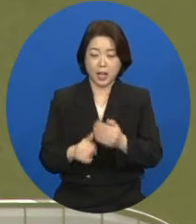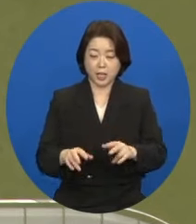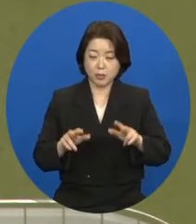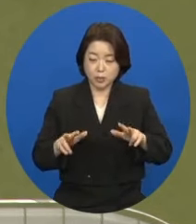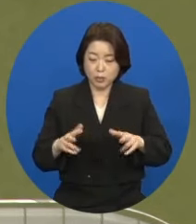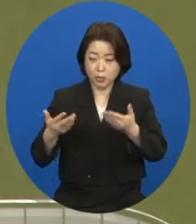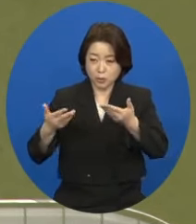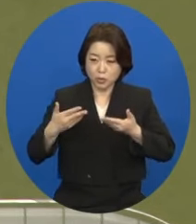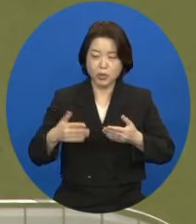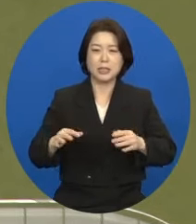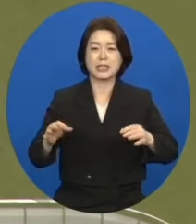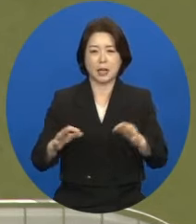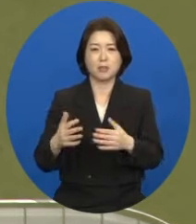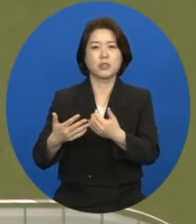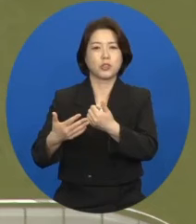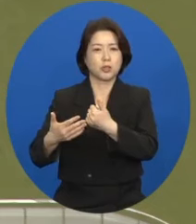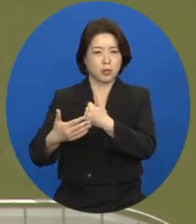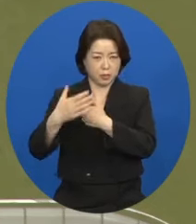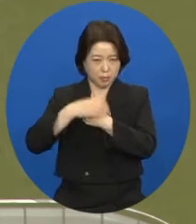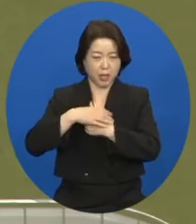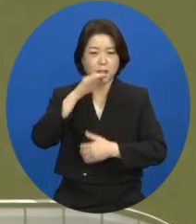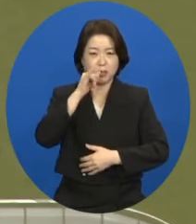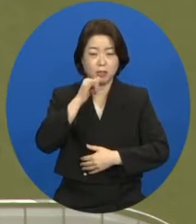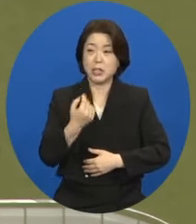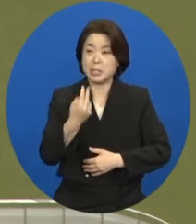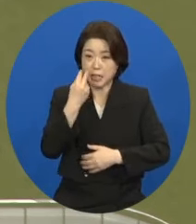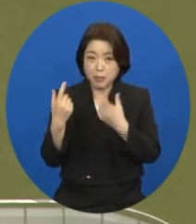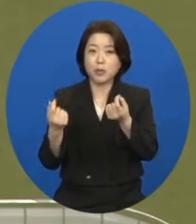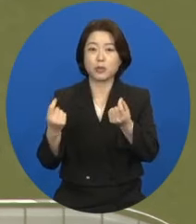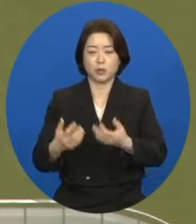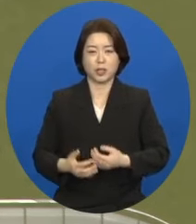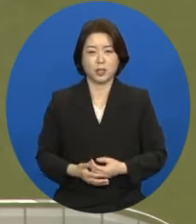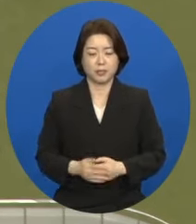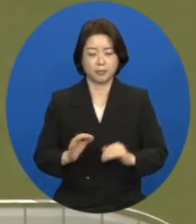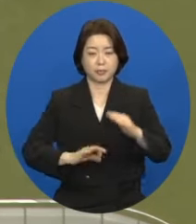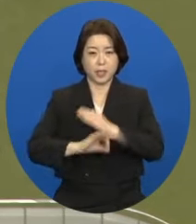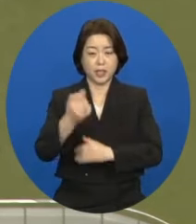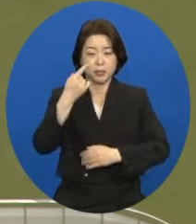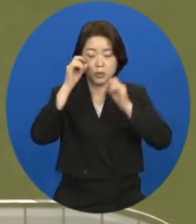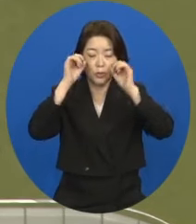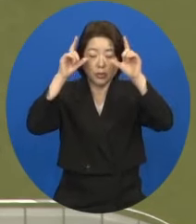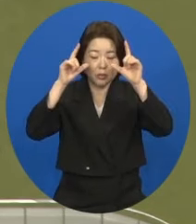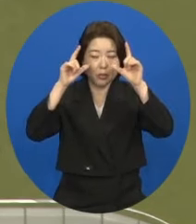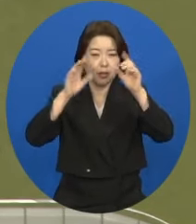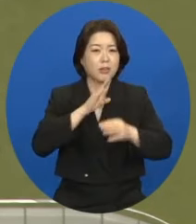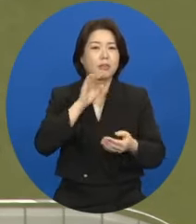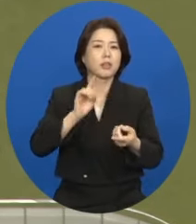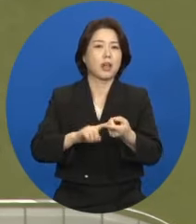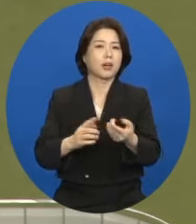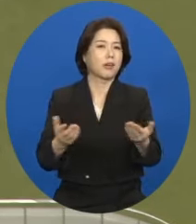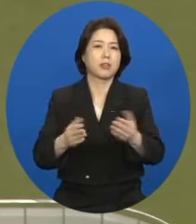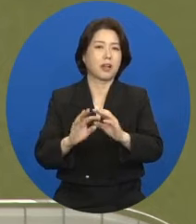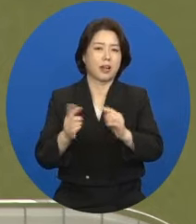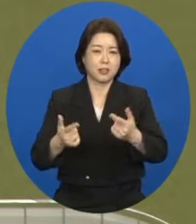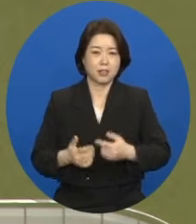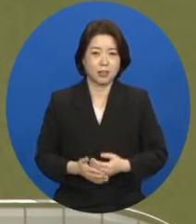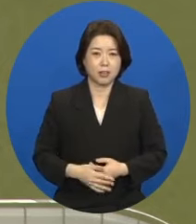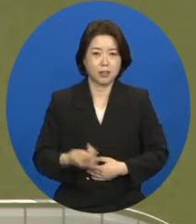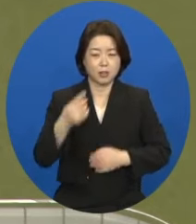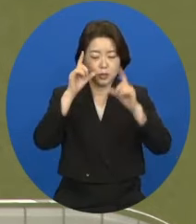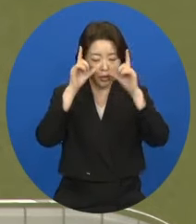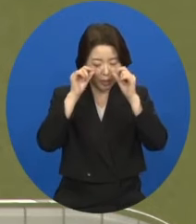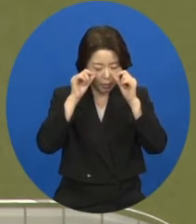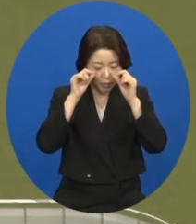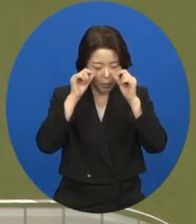심지어 생명도. 여러분 우리가 아침에 눈을 뜨잖아요. 눈을 뜨는 게 당연한 게 아닙니다. 우리가 눈을 감고